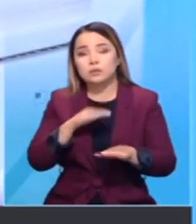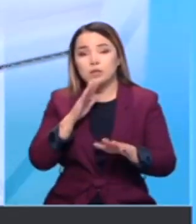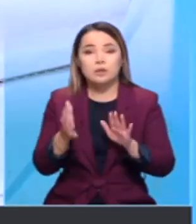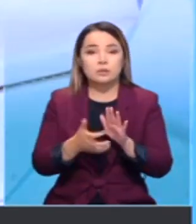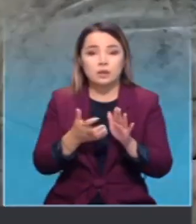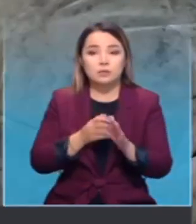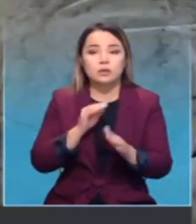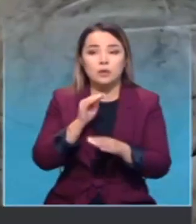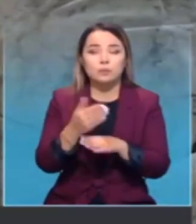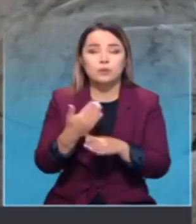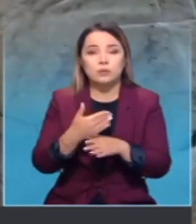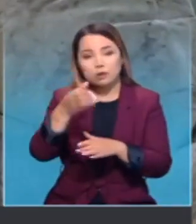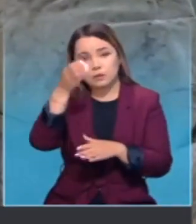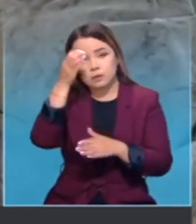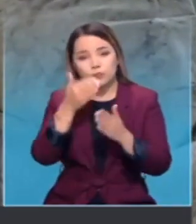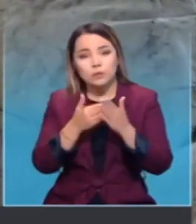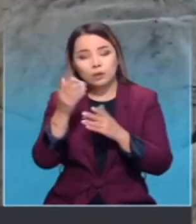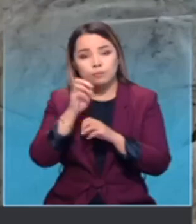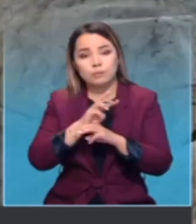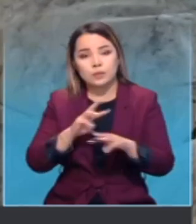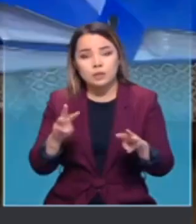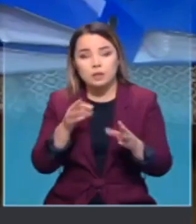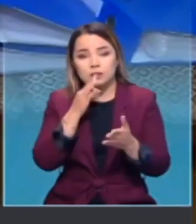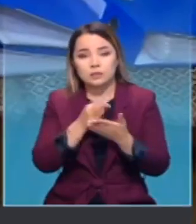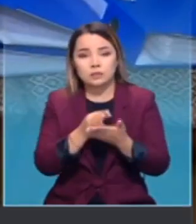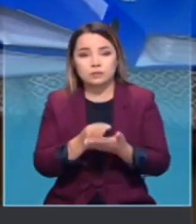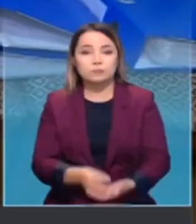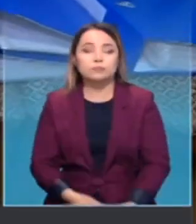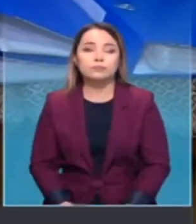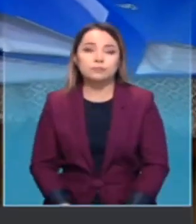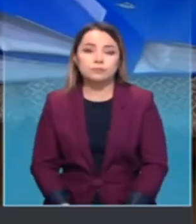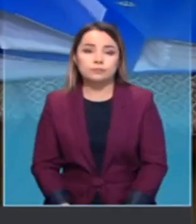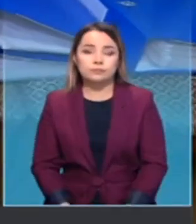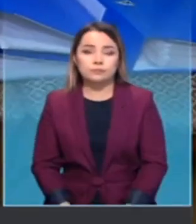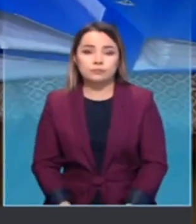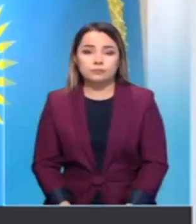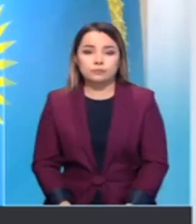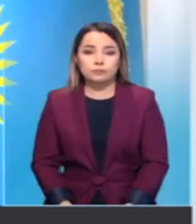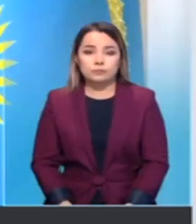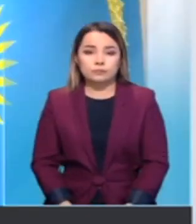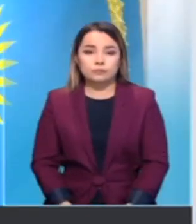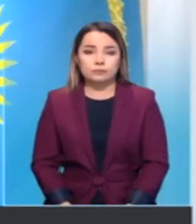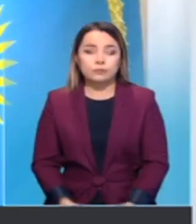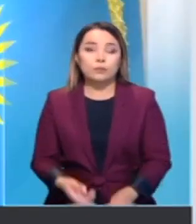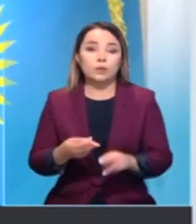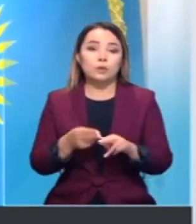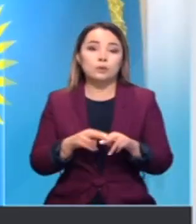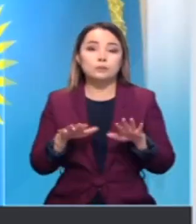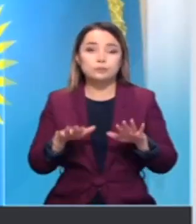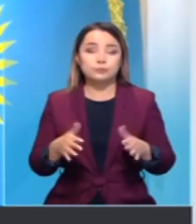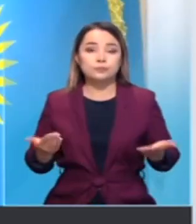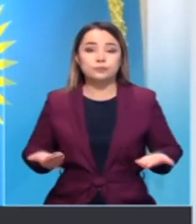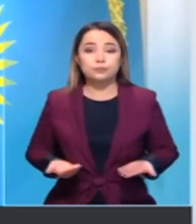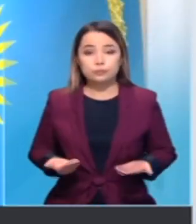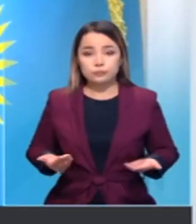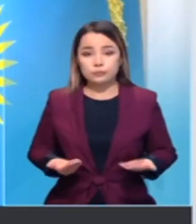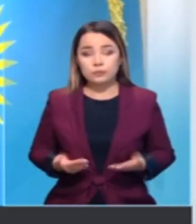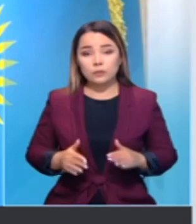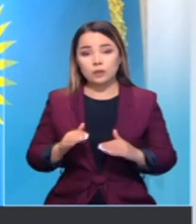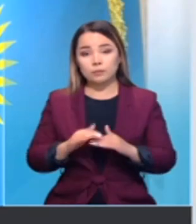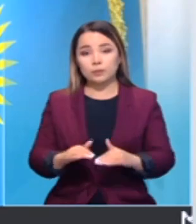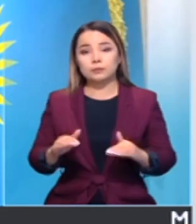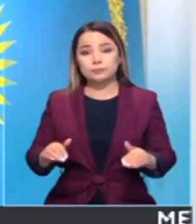сеп болады, деді ғылым және жоғары білім министрі Саясат Нұрбек. Ол жақта тұрып атқан